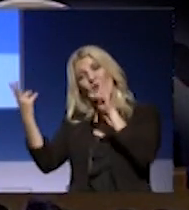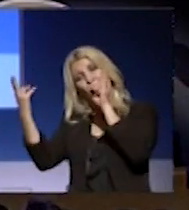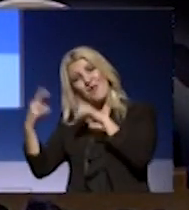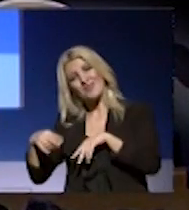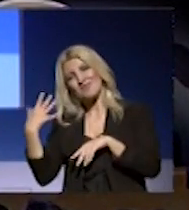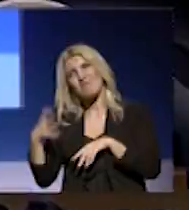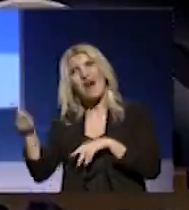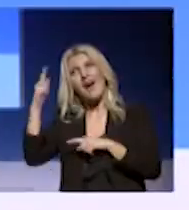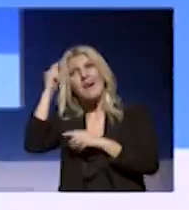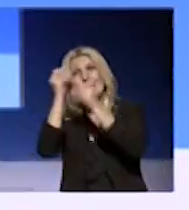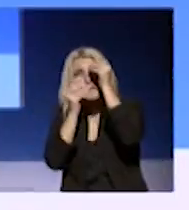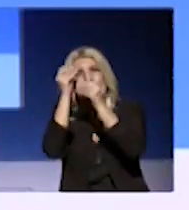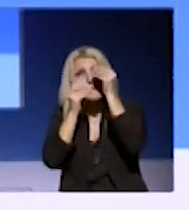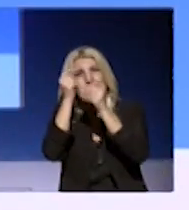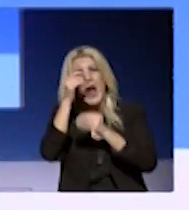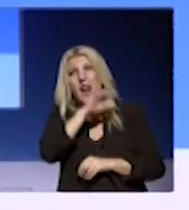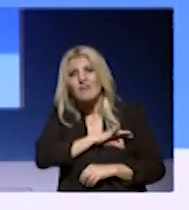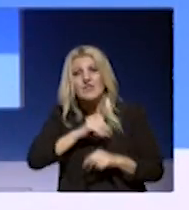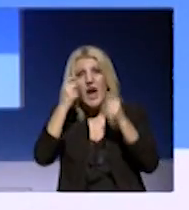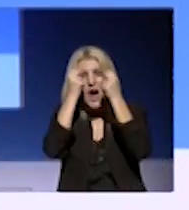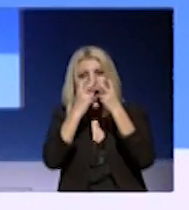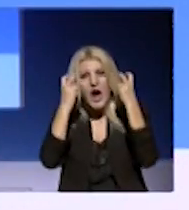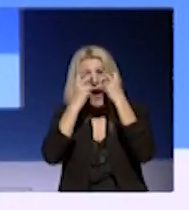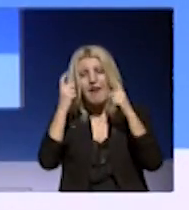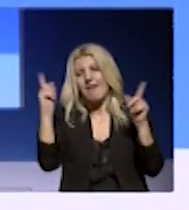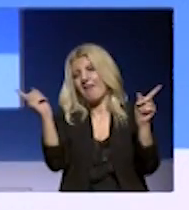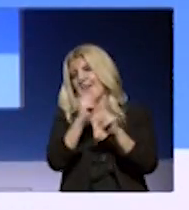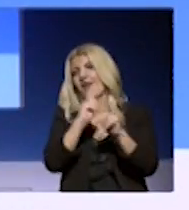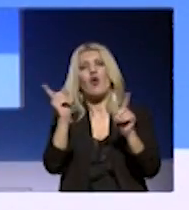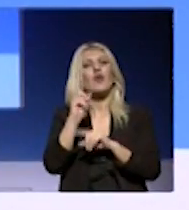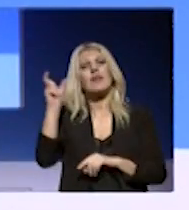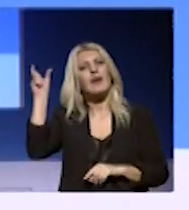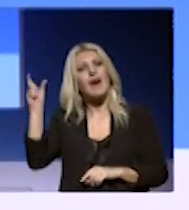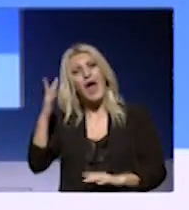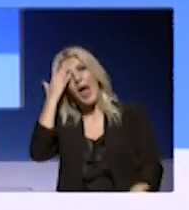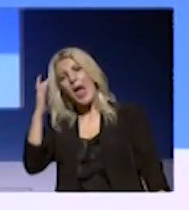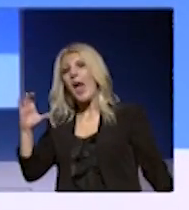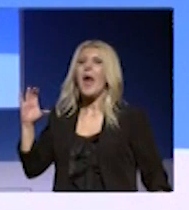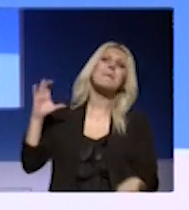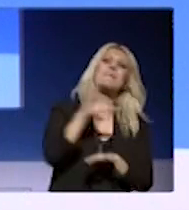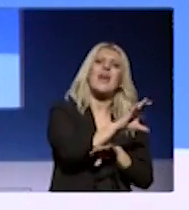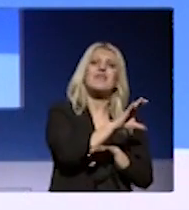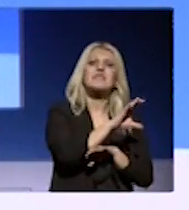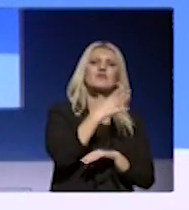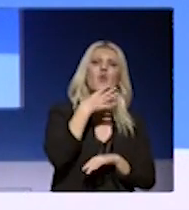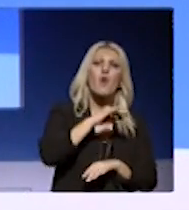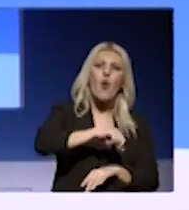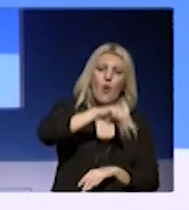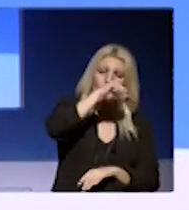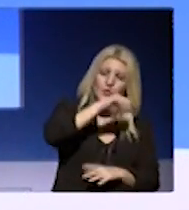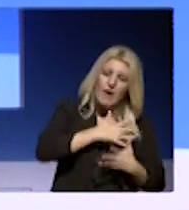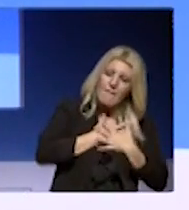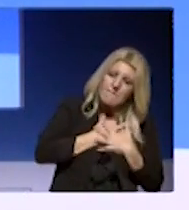ότι δεν το έκανε αυτό. Το έκανε από αγάπη για τον τόπο του. Και σήμερα,